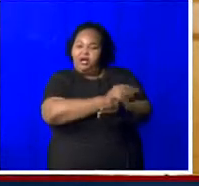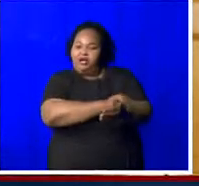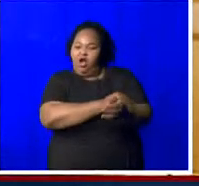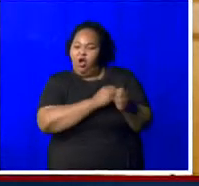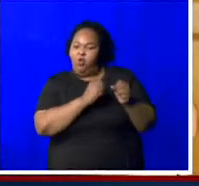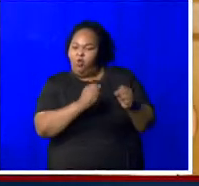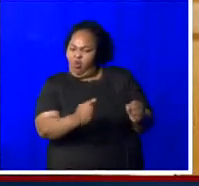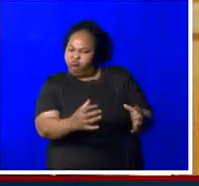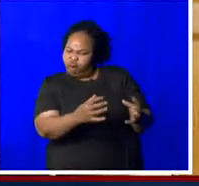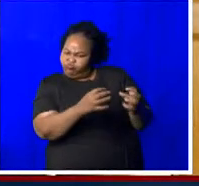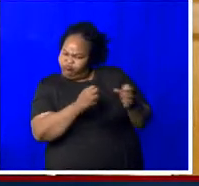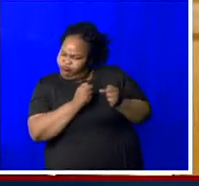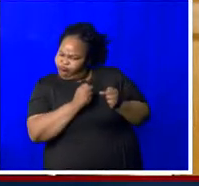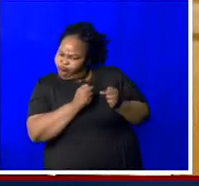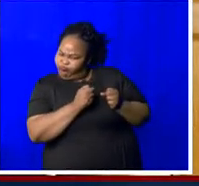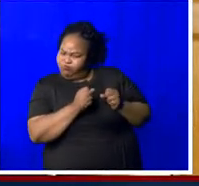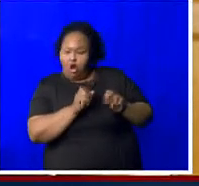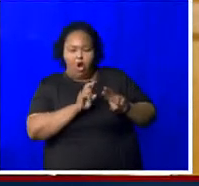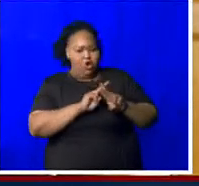sokhohla labantu.